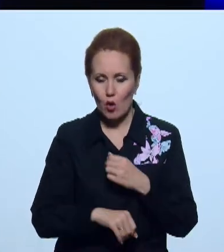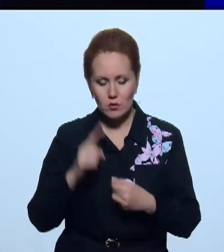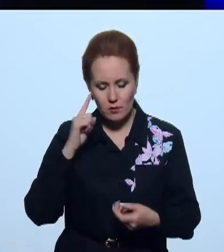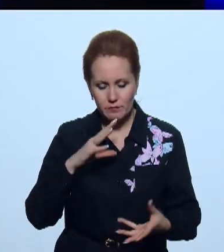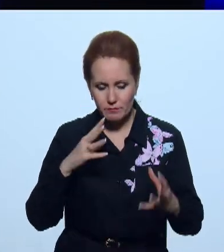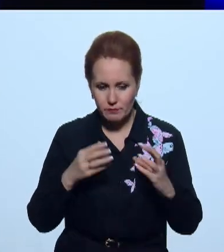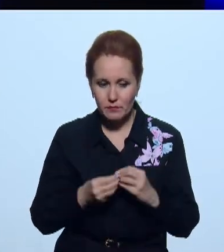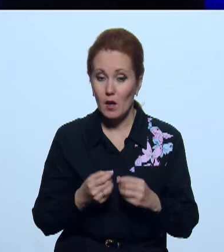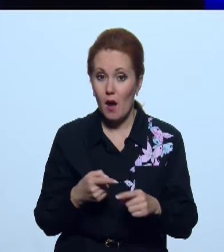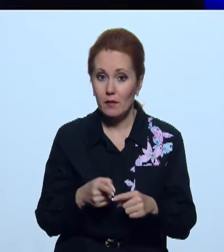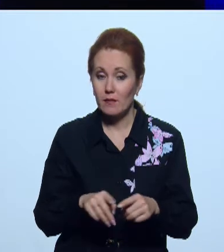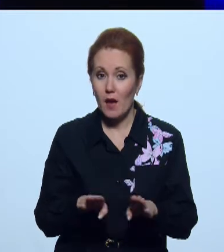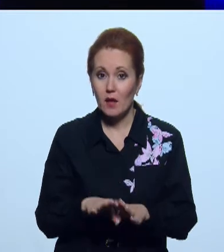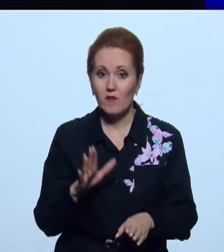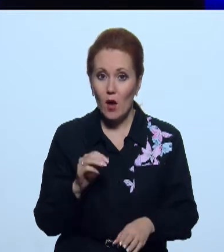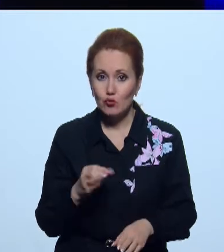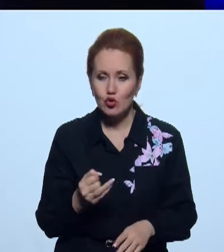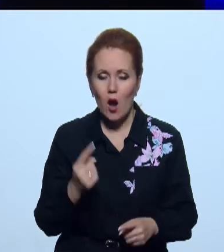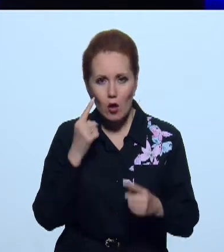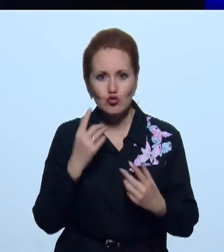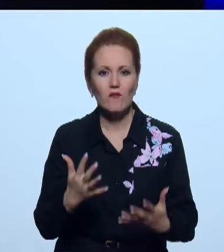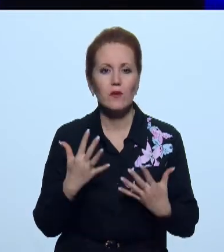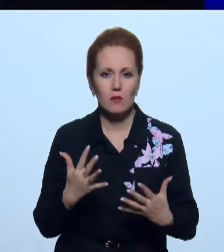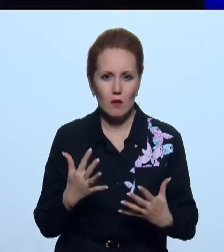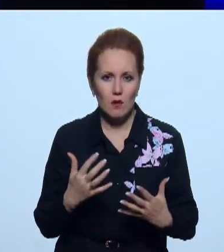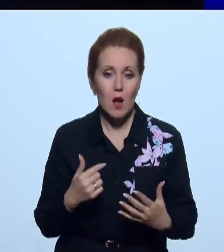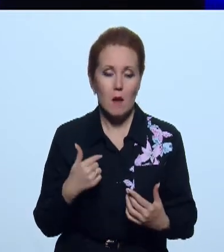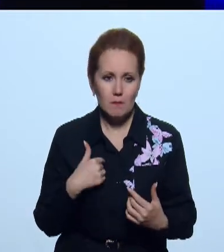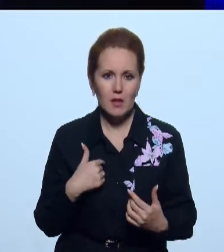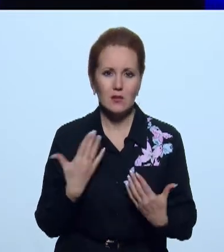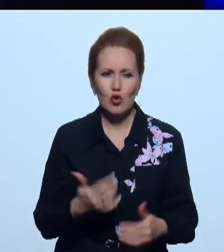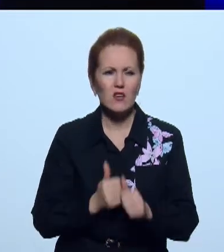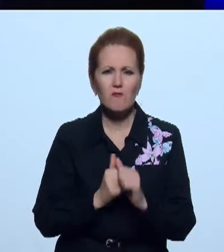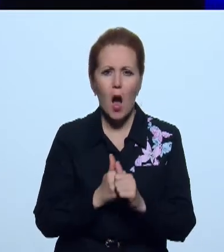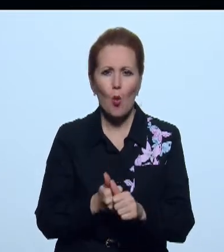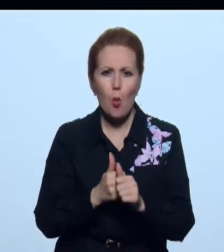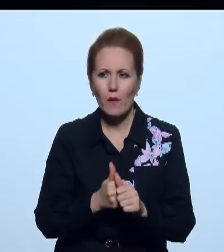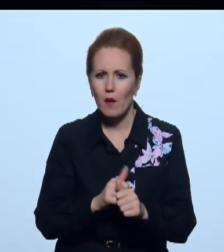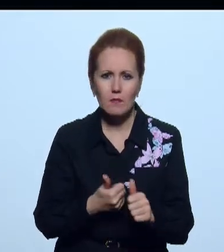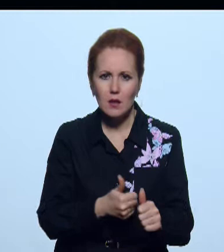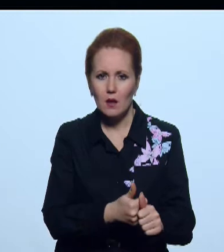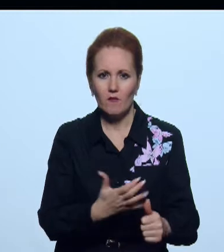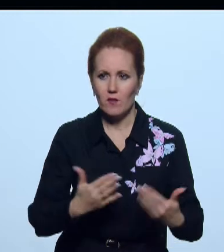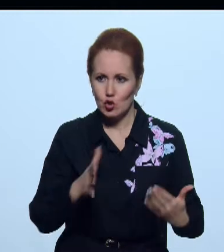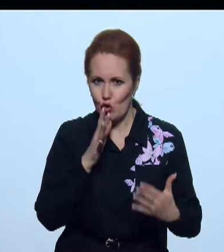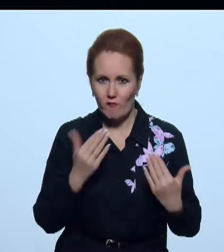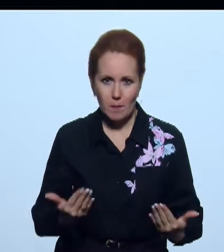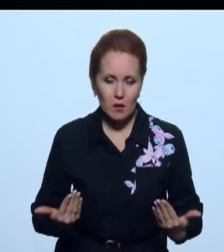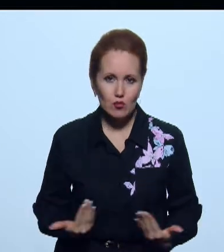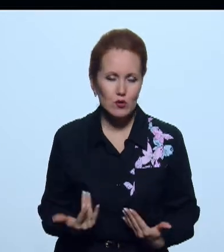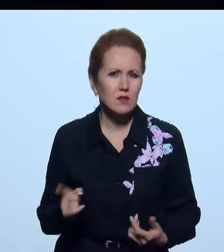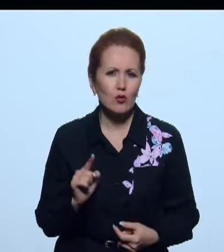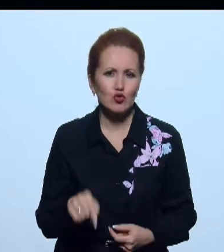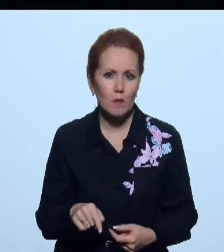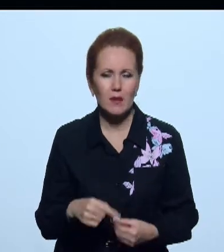знаете, такие вещи, вот очевидные. Мы, наверное, в погоне сейчас в современной жизни за чем-то там